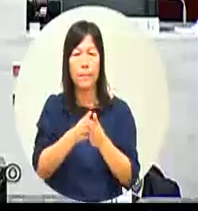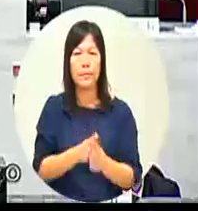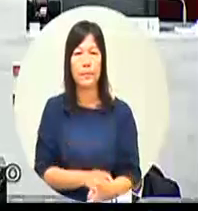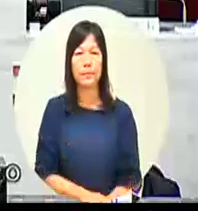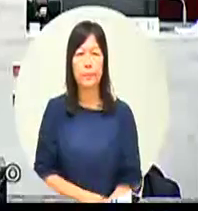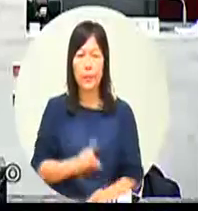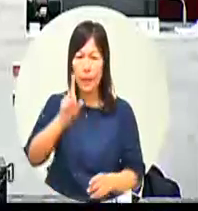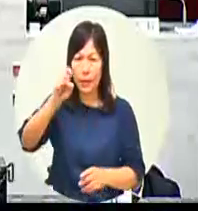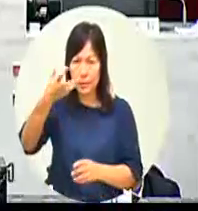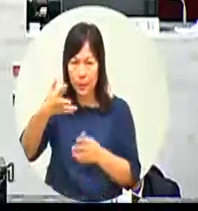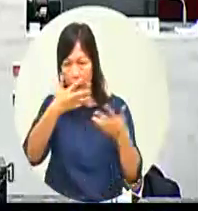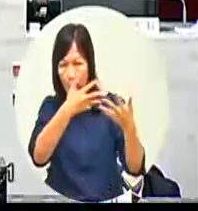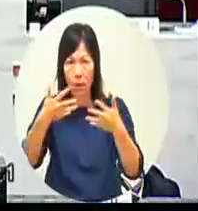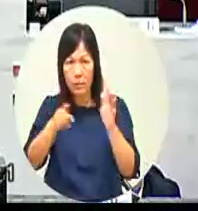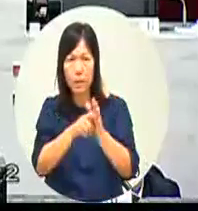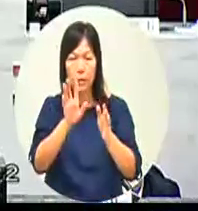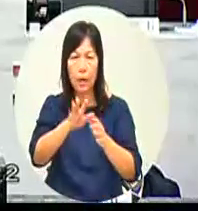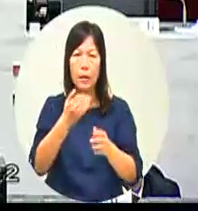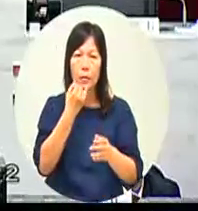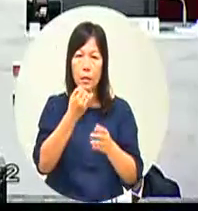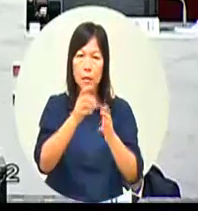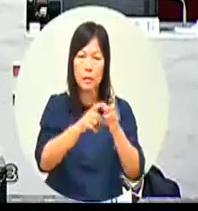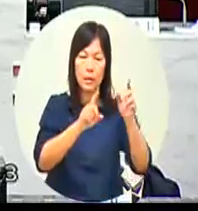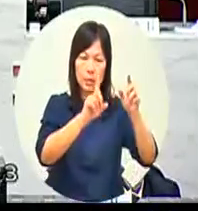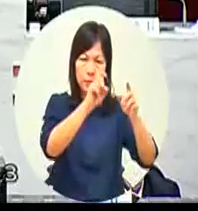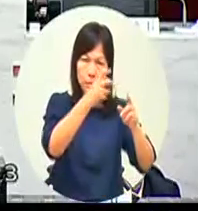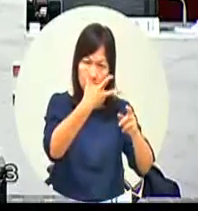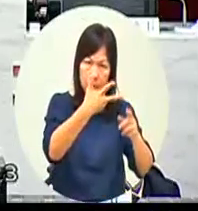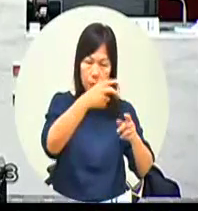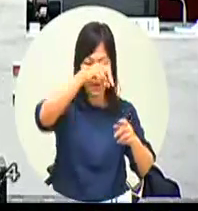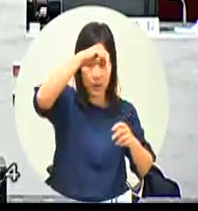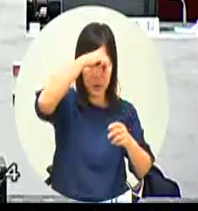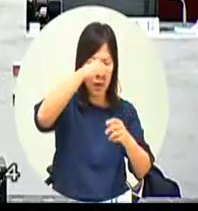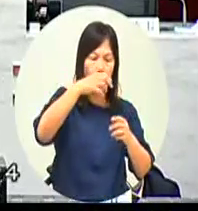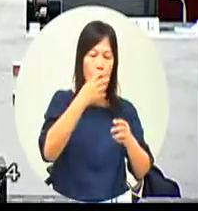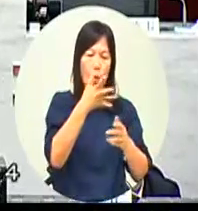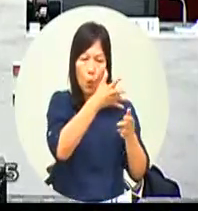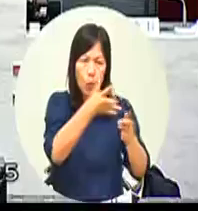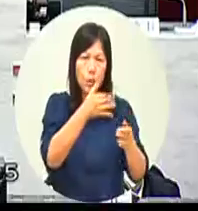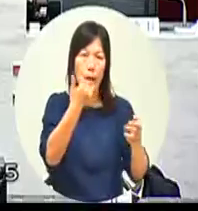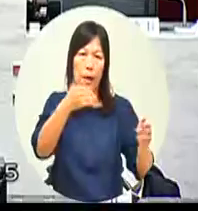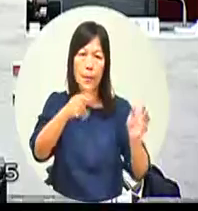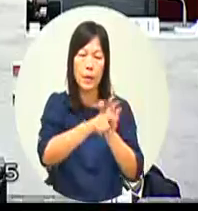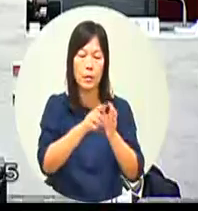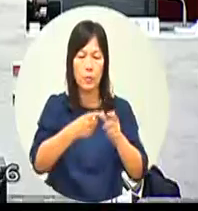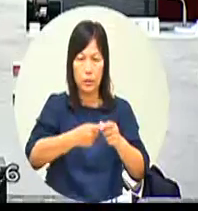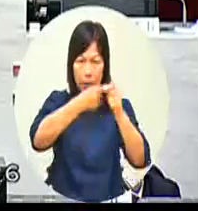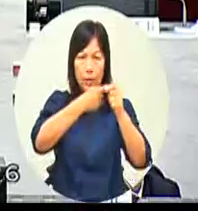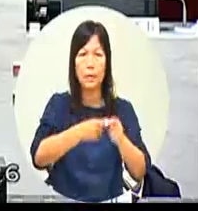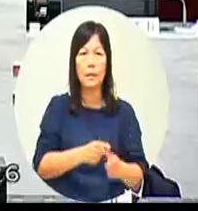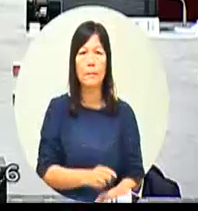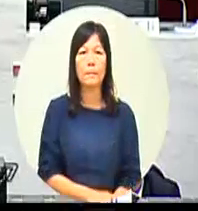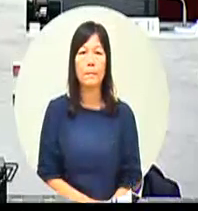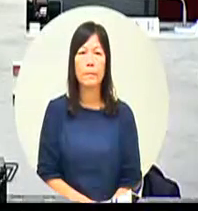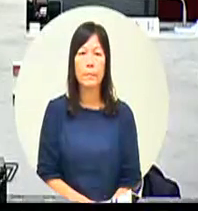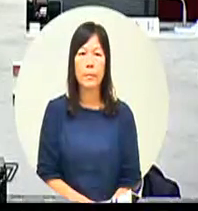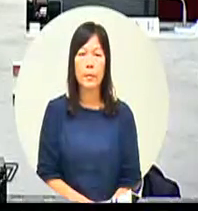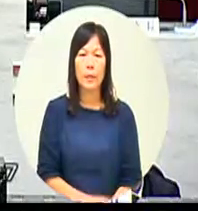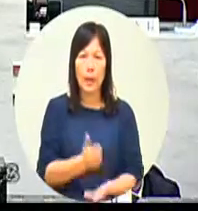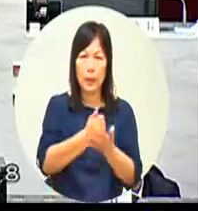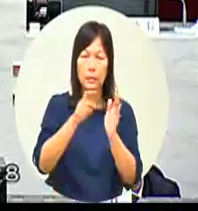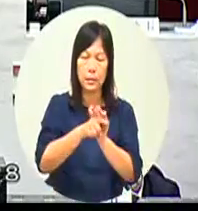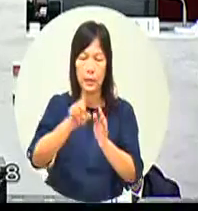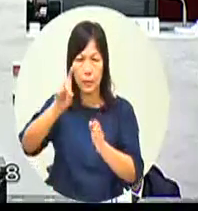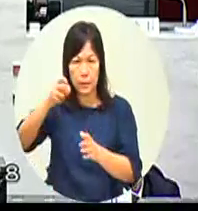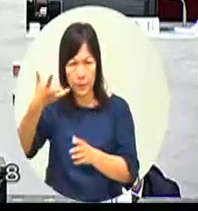么18号质询的是以17号下午没有质询过的议员来为优先，也请